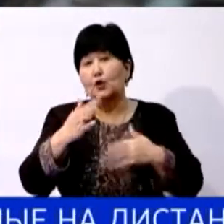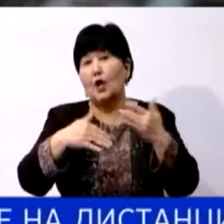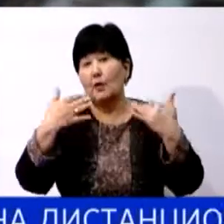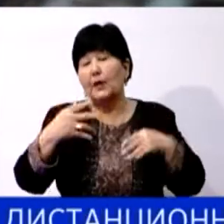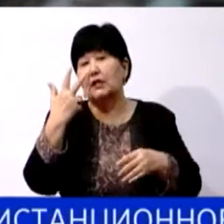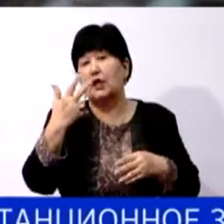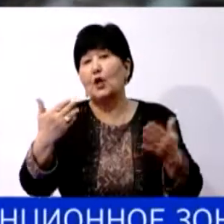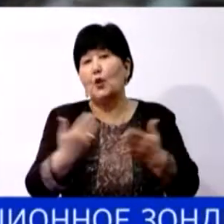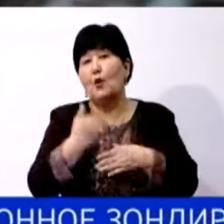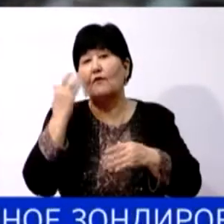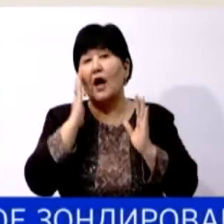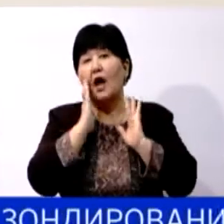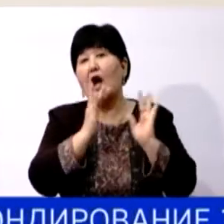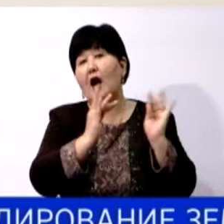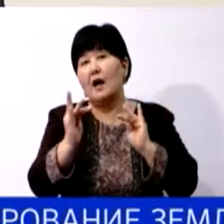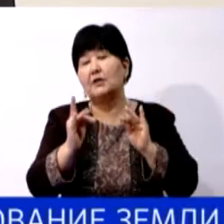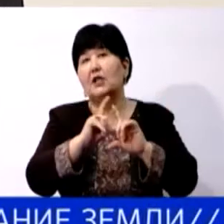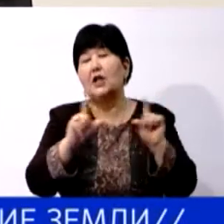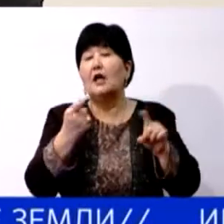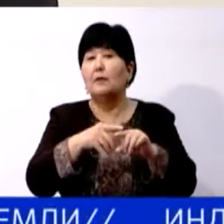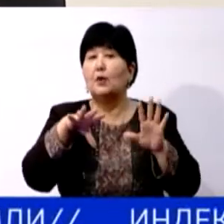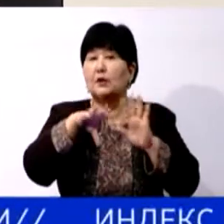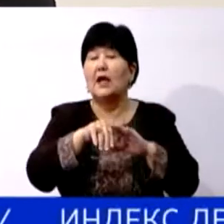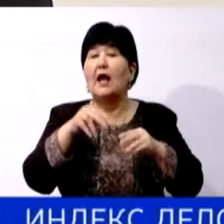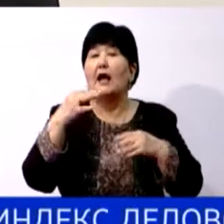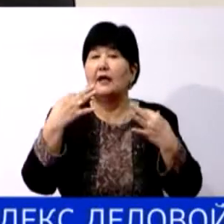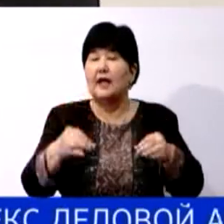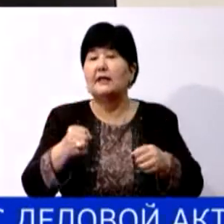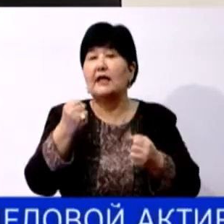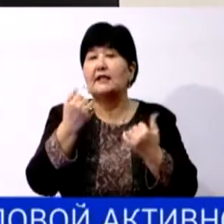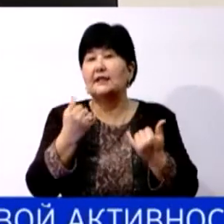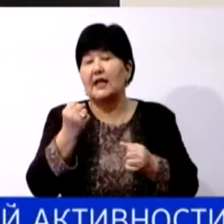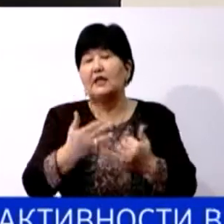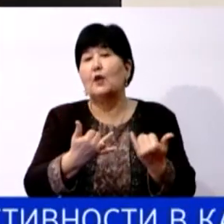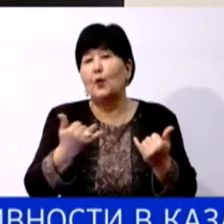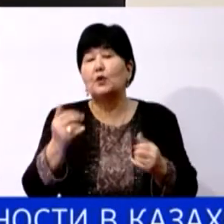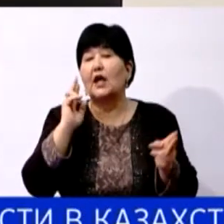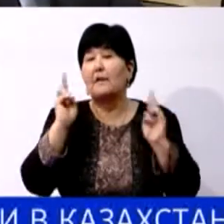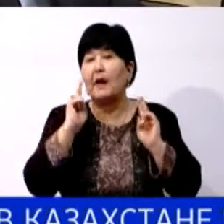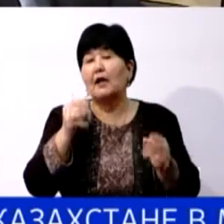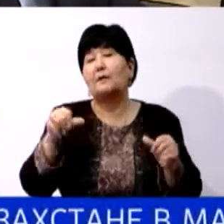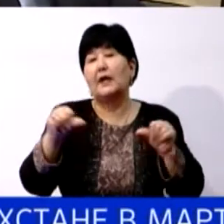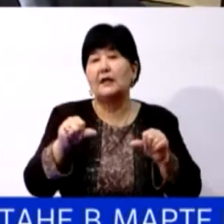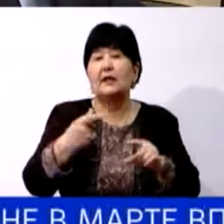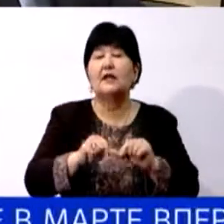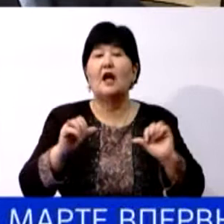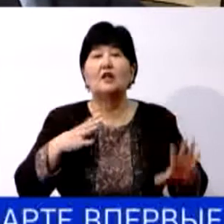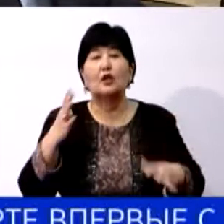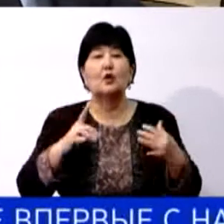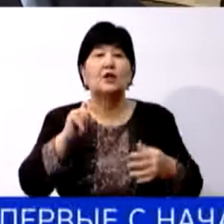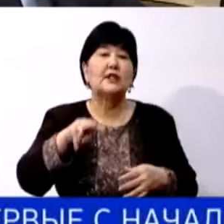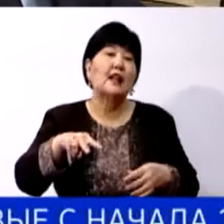3 новых общежития. Отметим, при общежитиях разрешено строить центры услуг, столовые, парикмахерские, тренажерные залы и